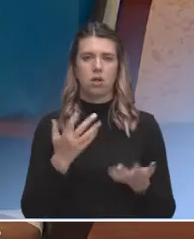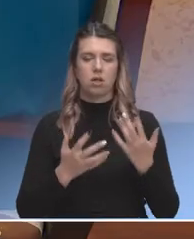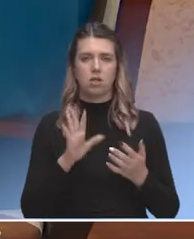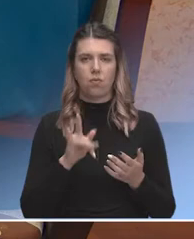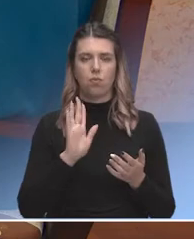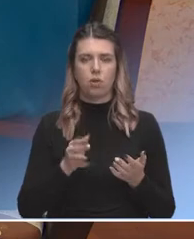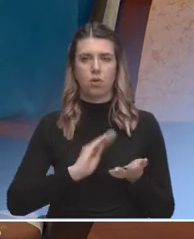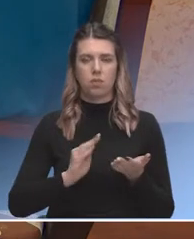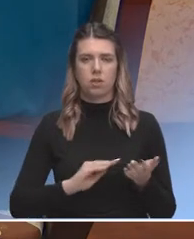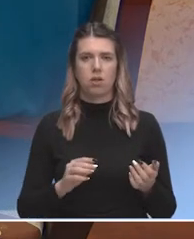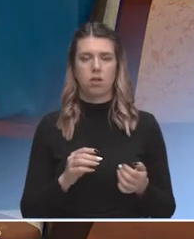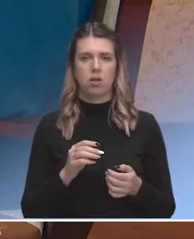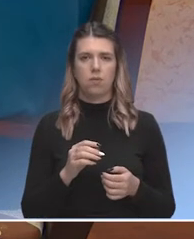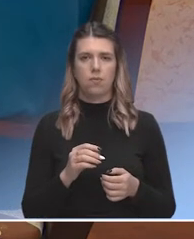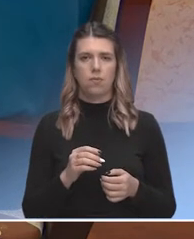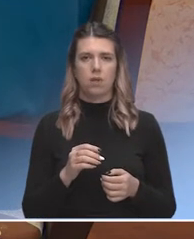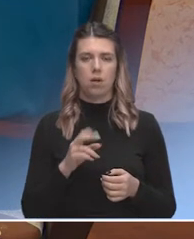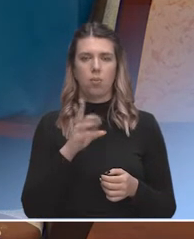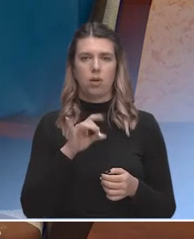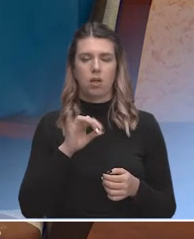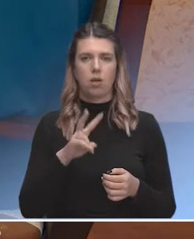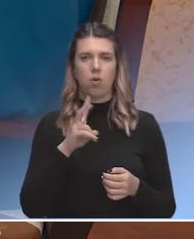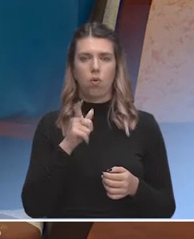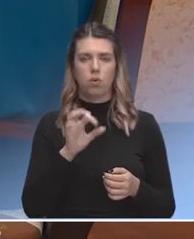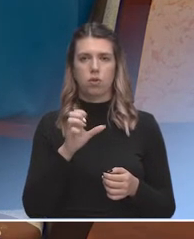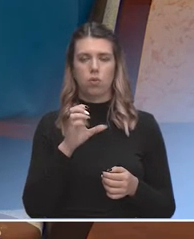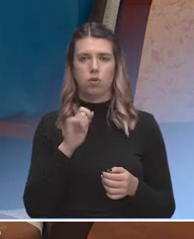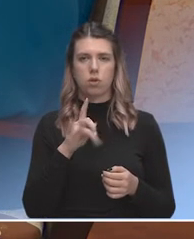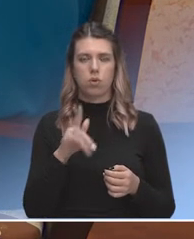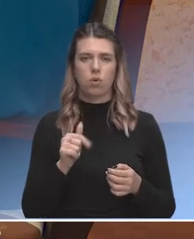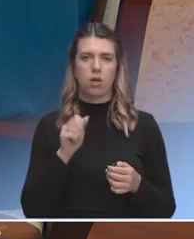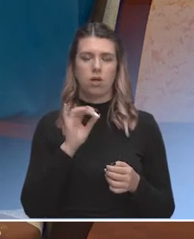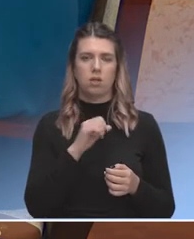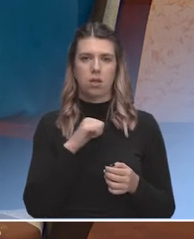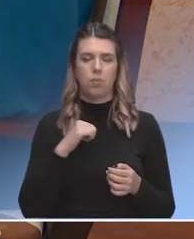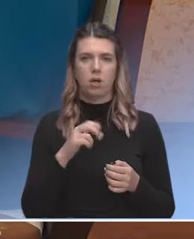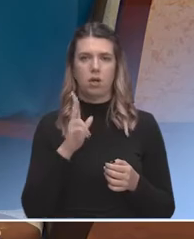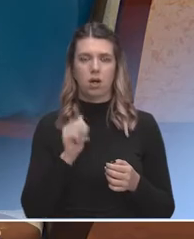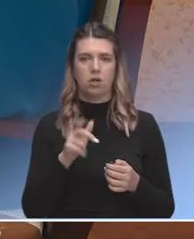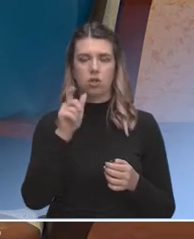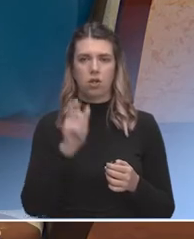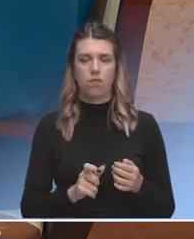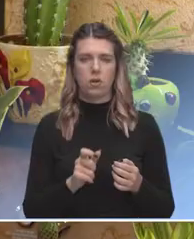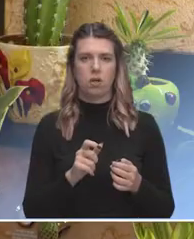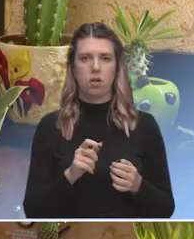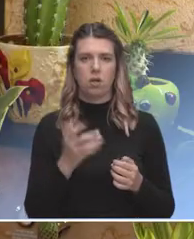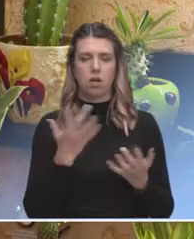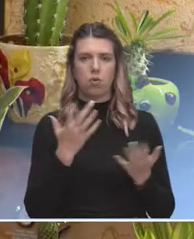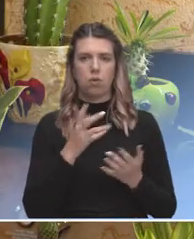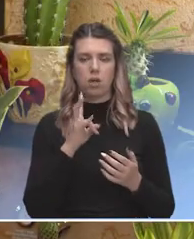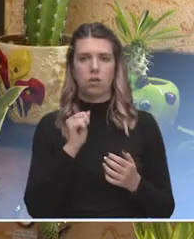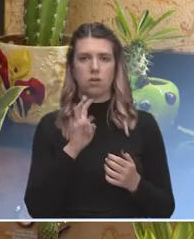вот если вы будете заполнять на портале госуслуг, то это самоидентификация, как гражданин, к